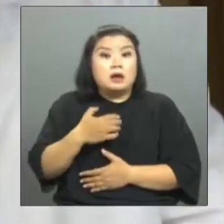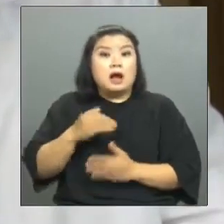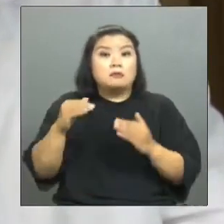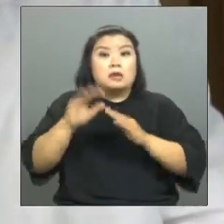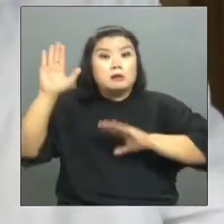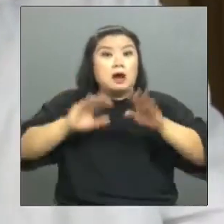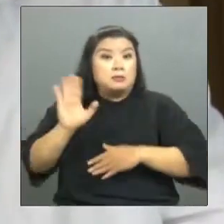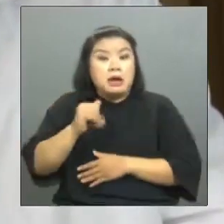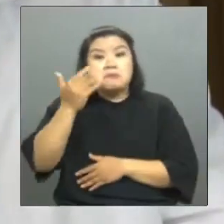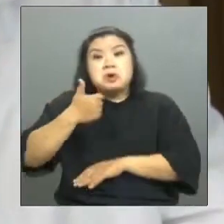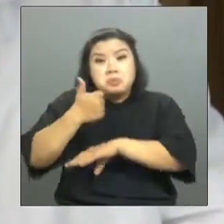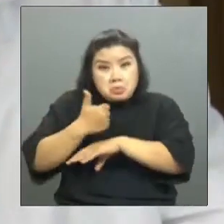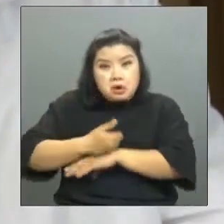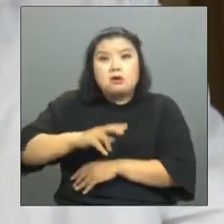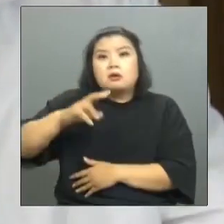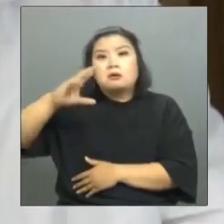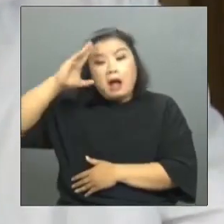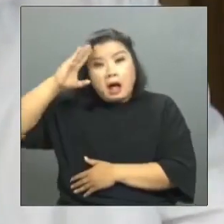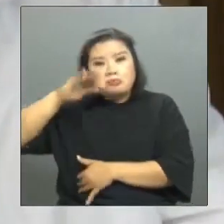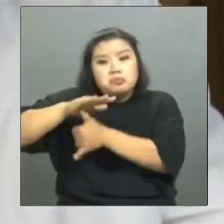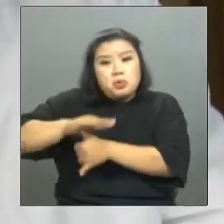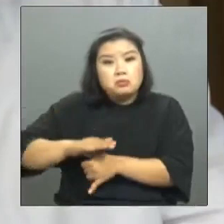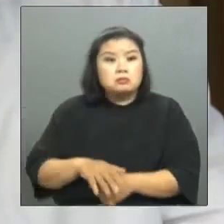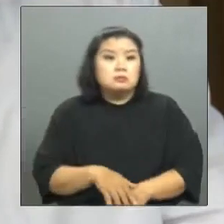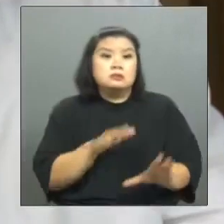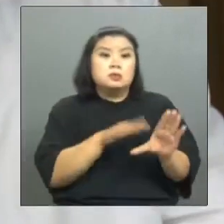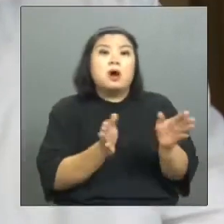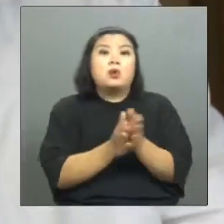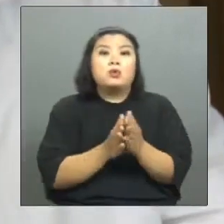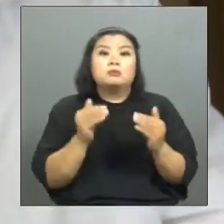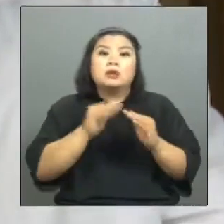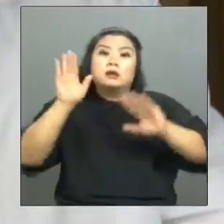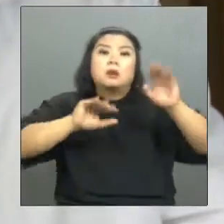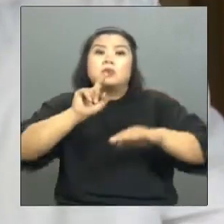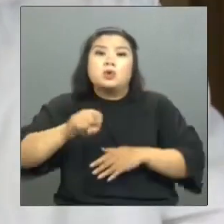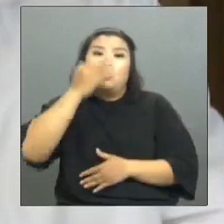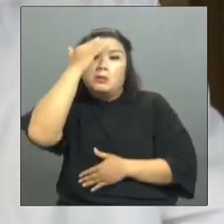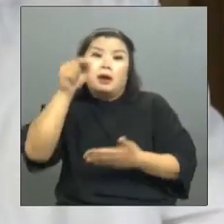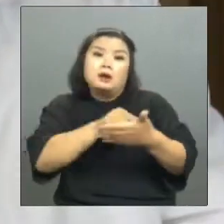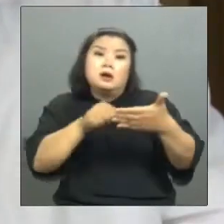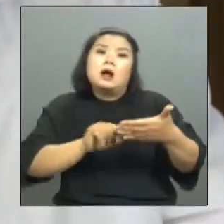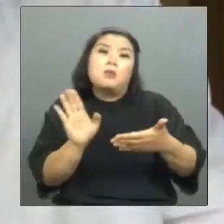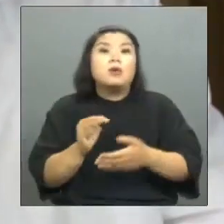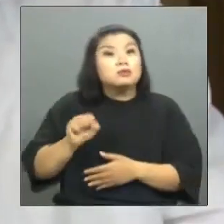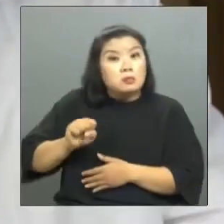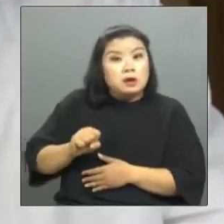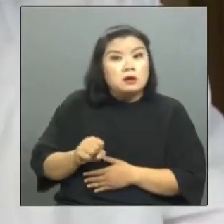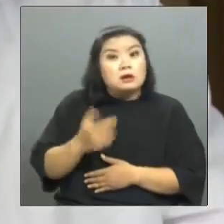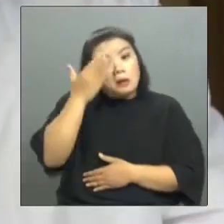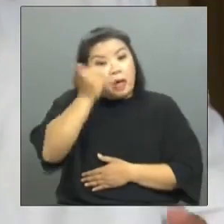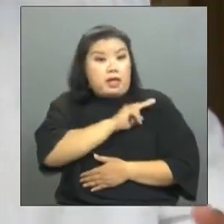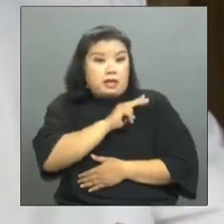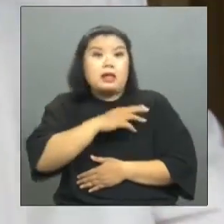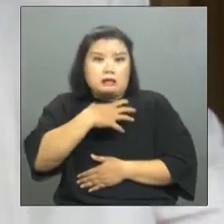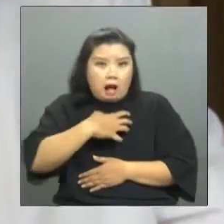เป็นการเผด็จการสืบทอดอำนาจพรรคเหล่านั้นก็ไม่ต้องลงเข้าสู่การเลือกตั้งพรรคเหล่านั้นก็กระเฮี้ยนกระหือที่จะเอาชนะ